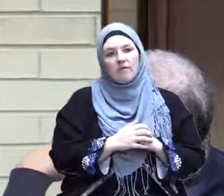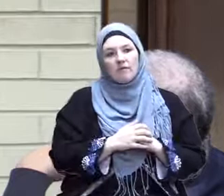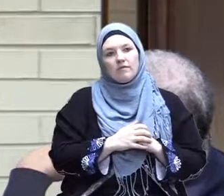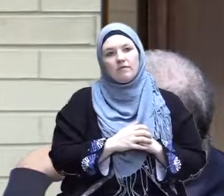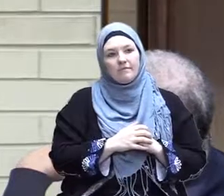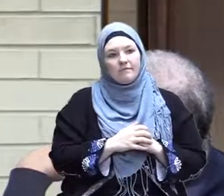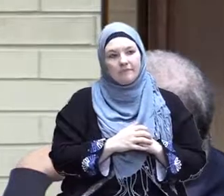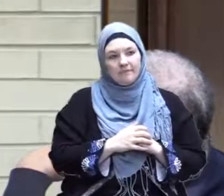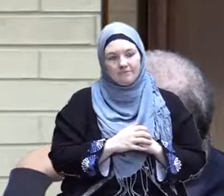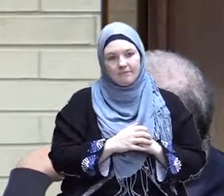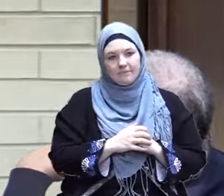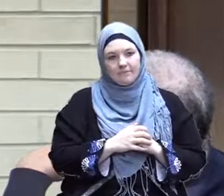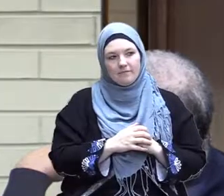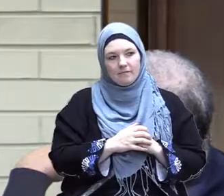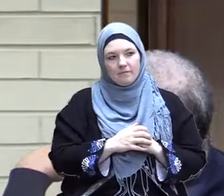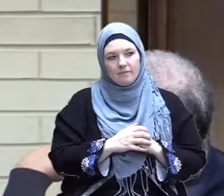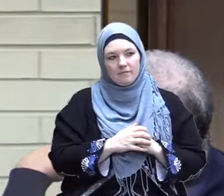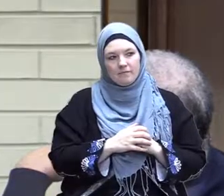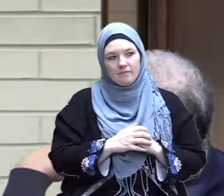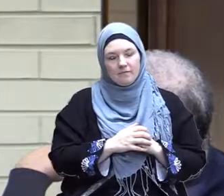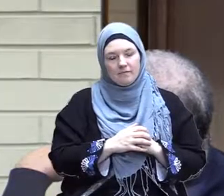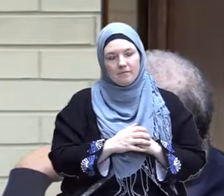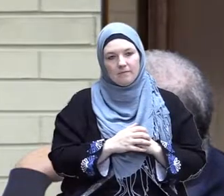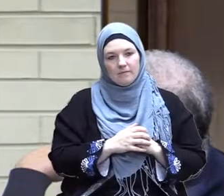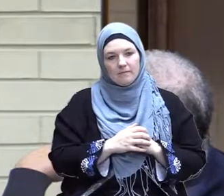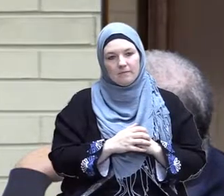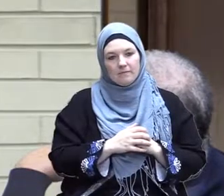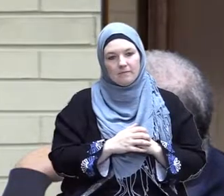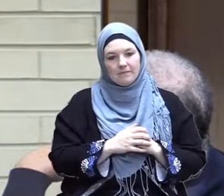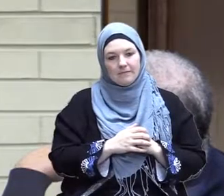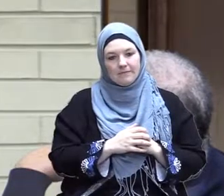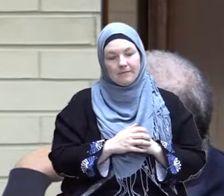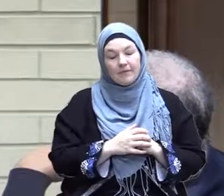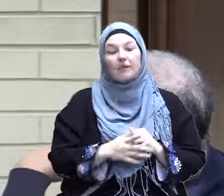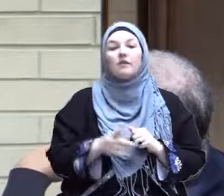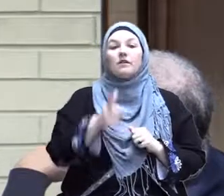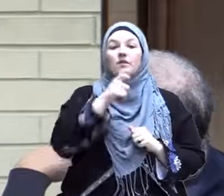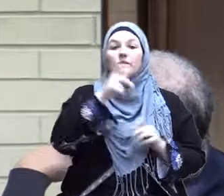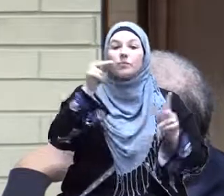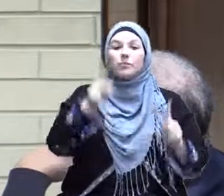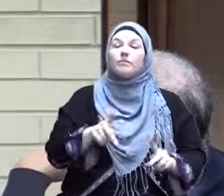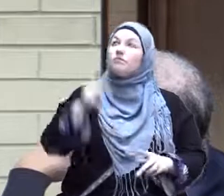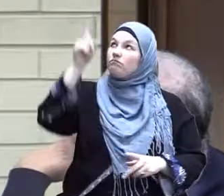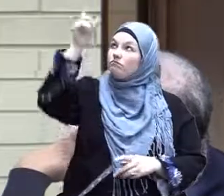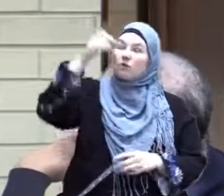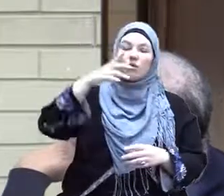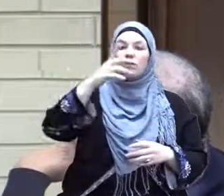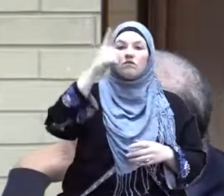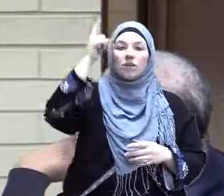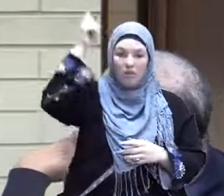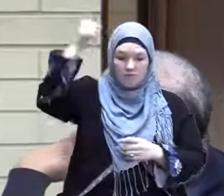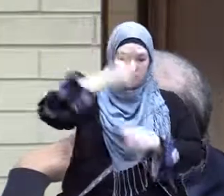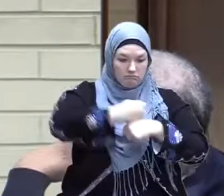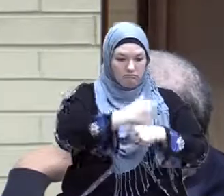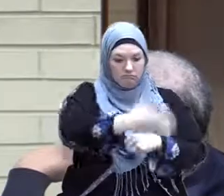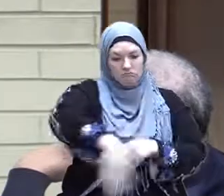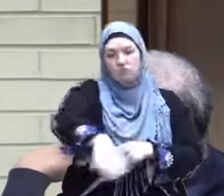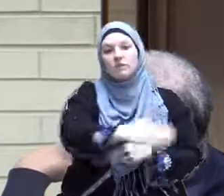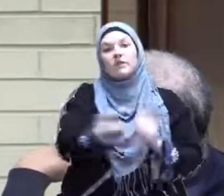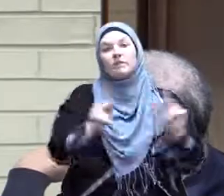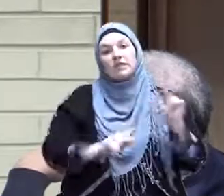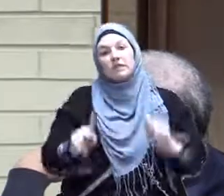خَلَقَكُمْ فَمِنْكُمْ كَافِرٌ وَمِنْكُمْ مُؤْمِنٌ. It is he who has created you. Some of you